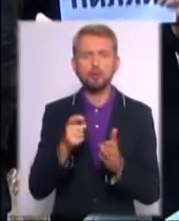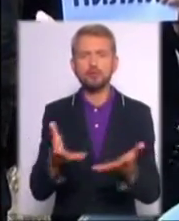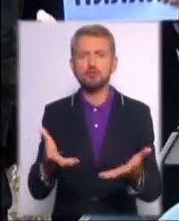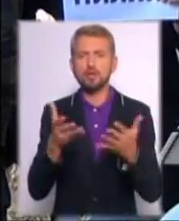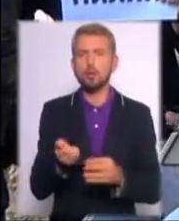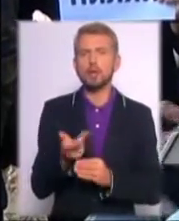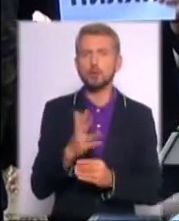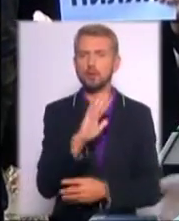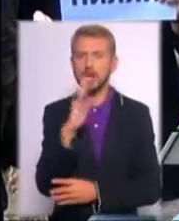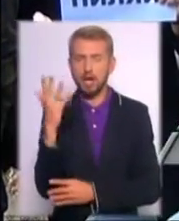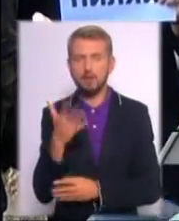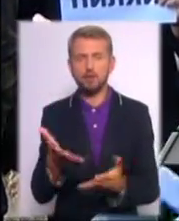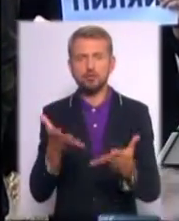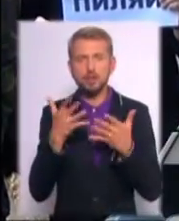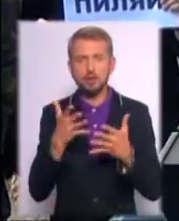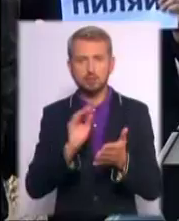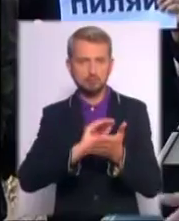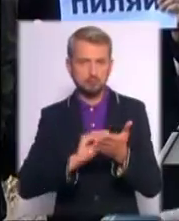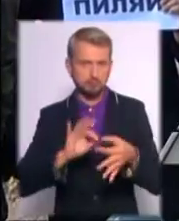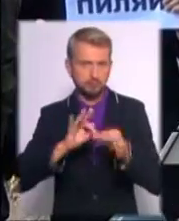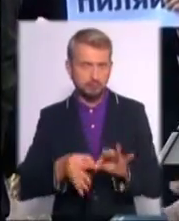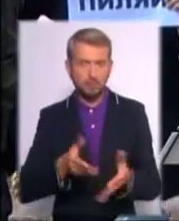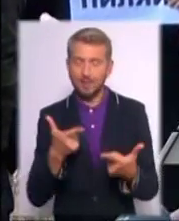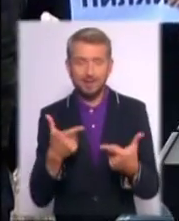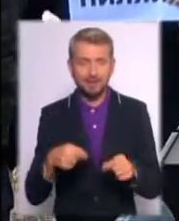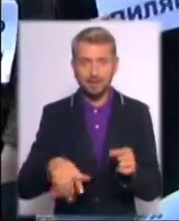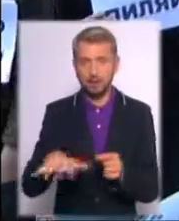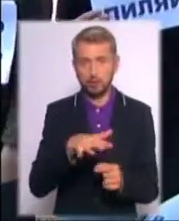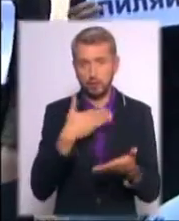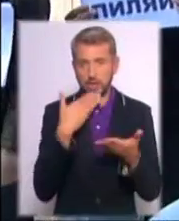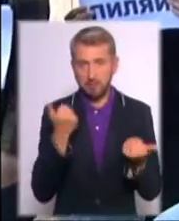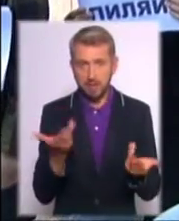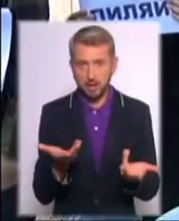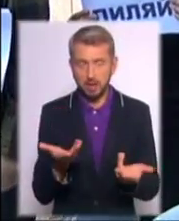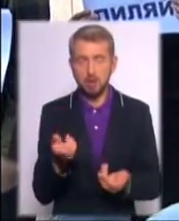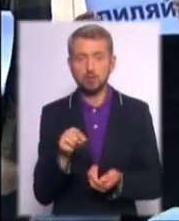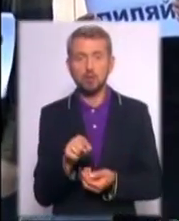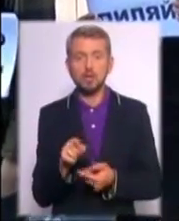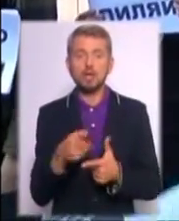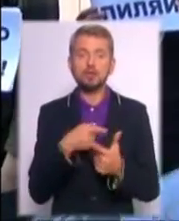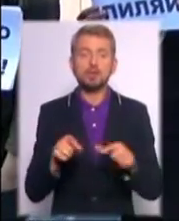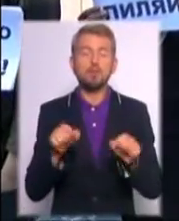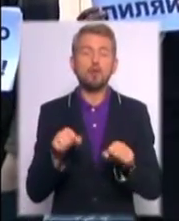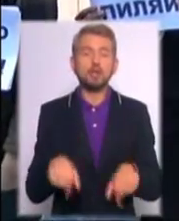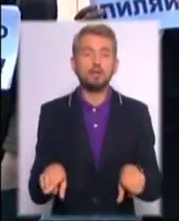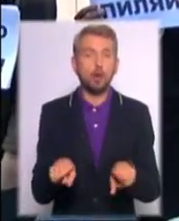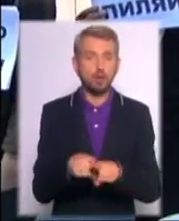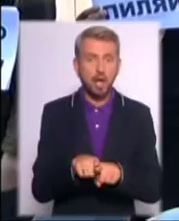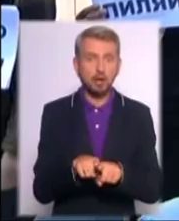кількістю дерев, чіткою специфікацією ніде на території немає. Тож, чи можливо таким